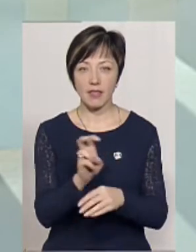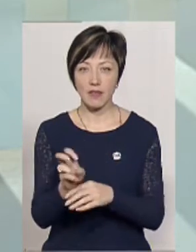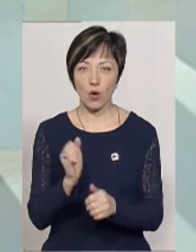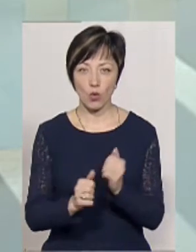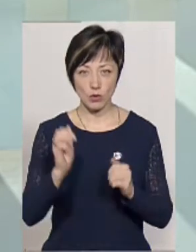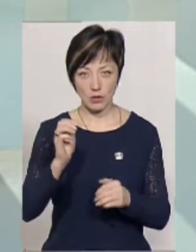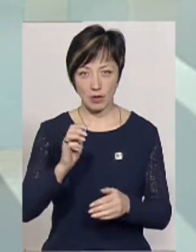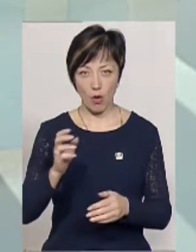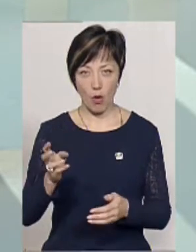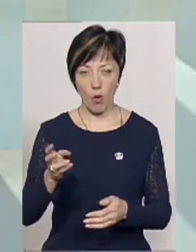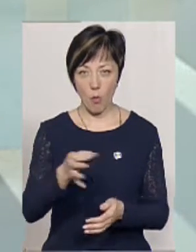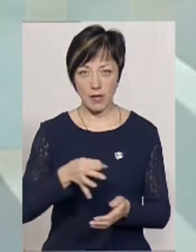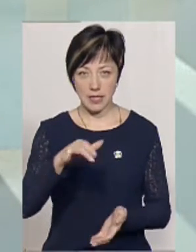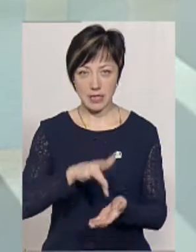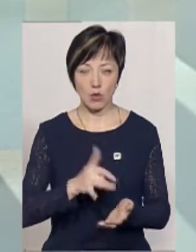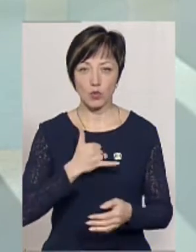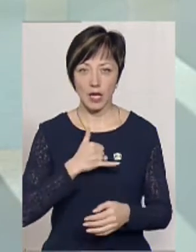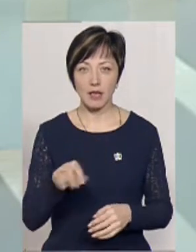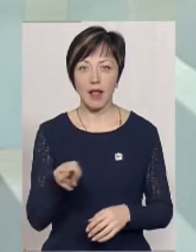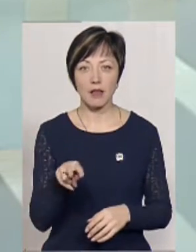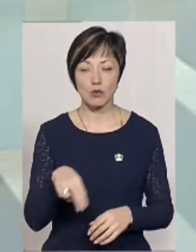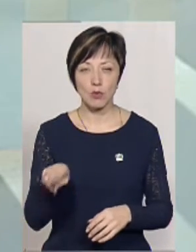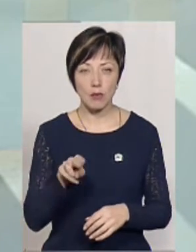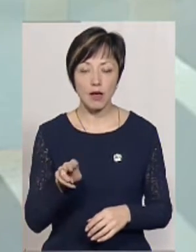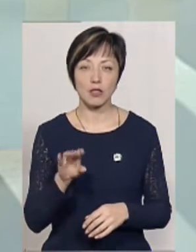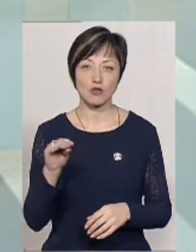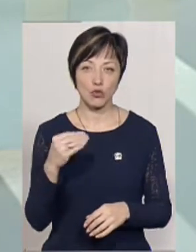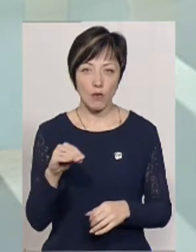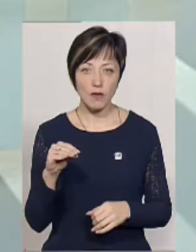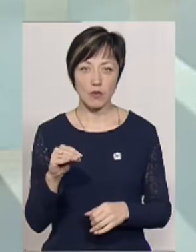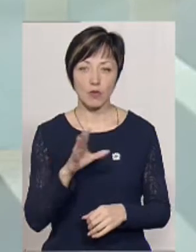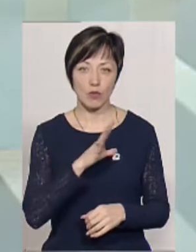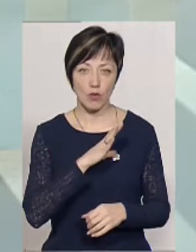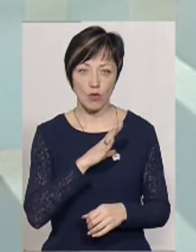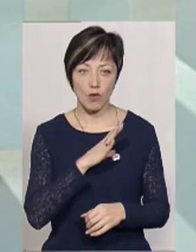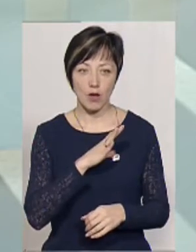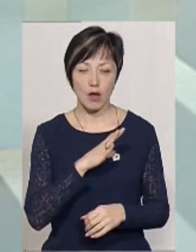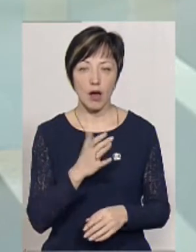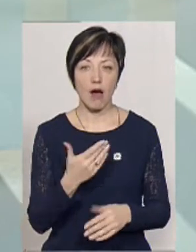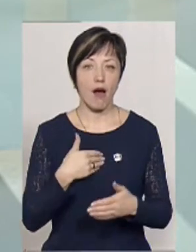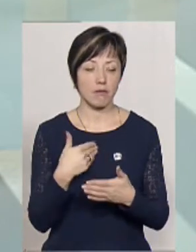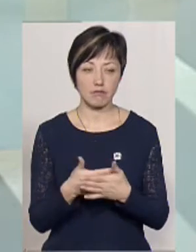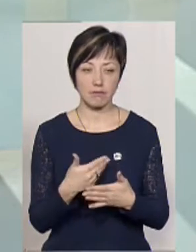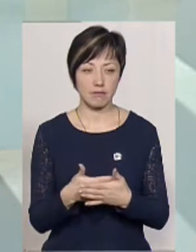обласний центр. Так? Тобто ми бачили, що у нас в листопаді і в жовтні був пік